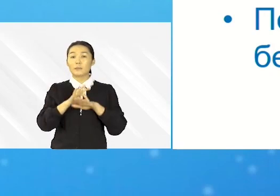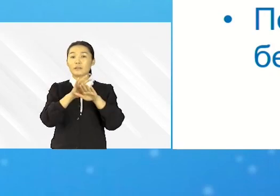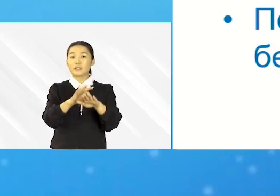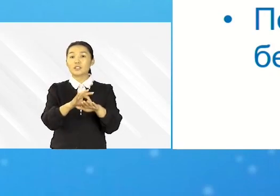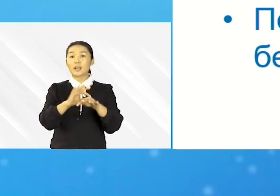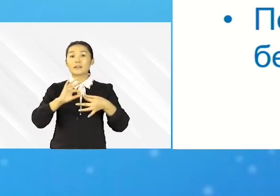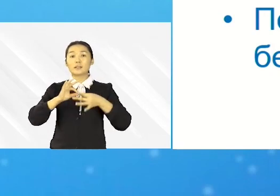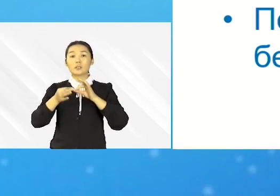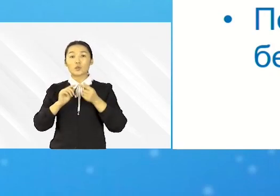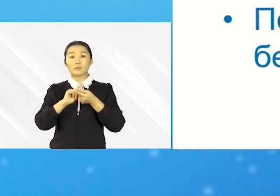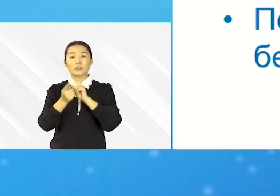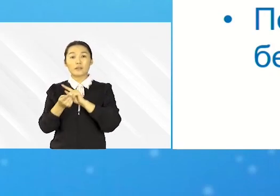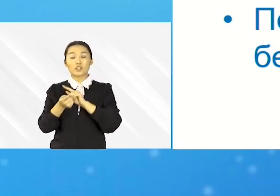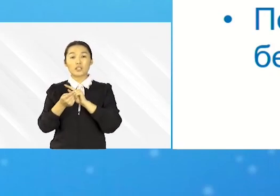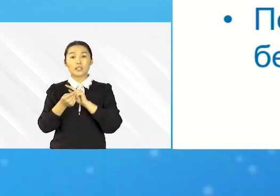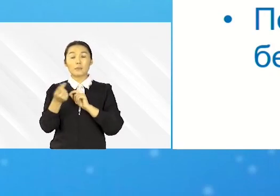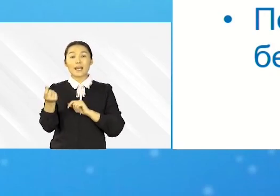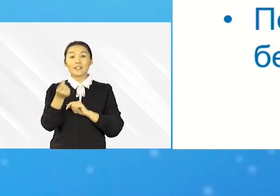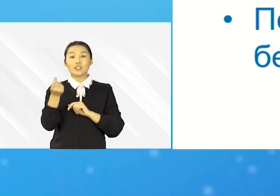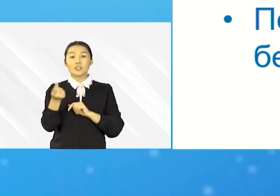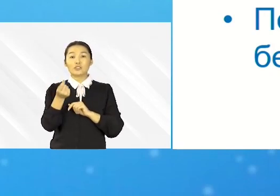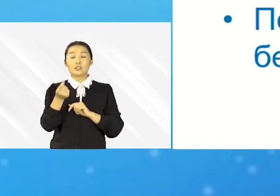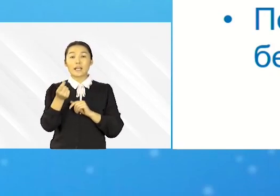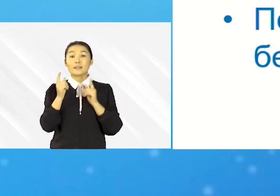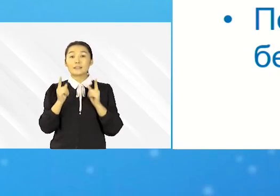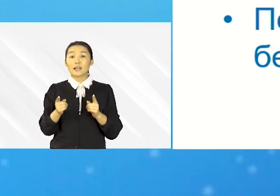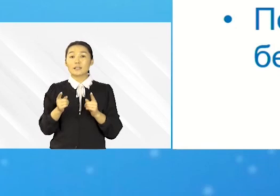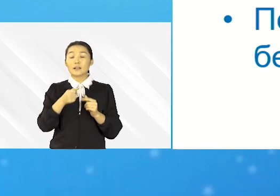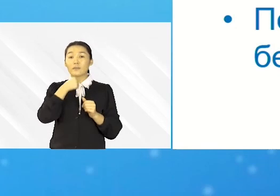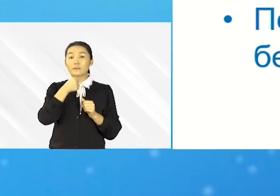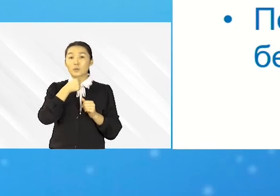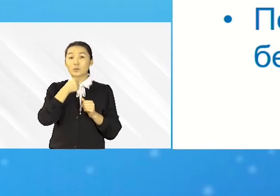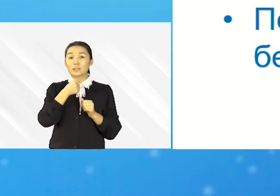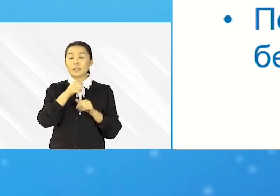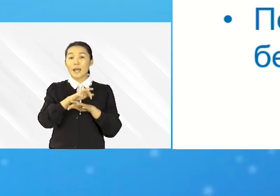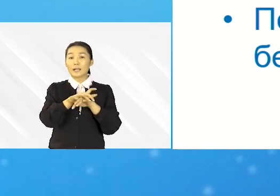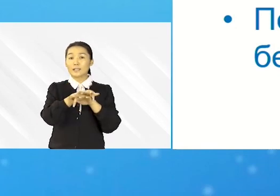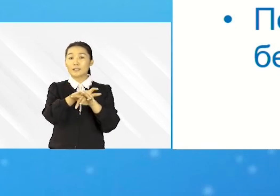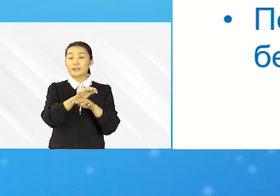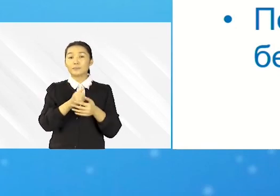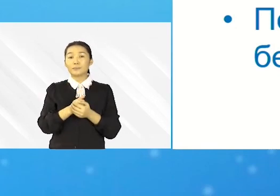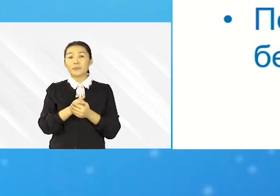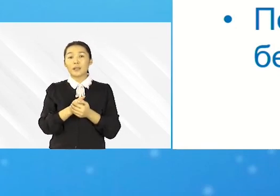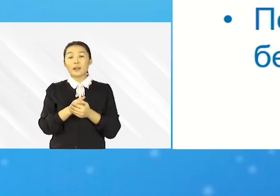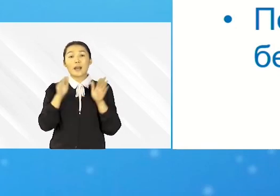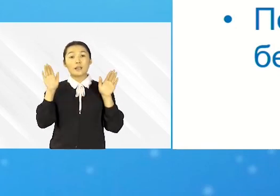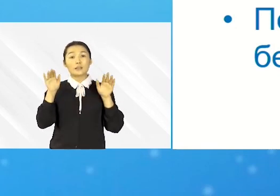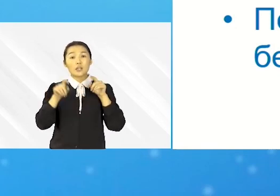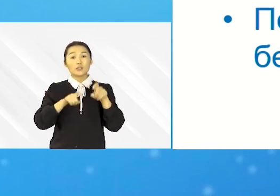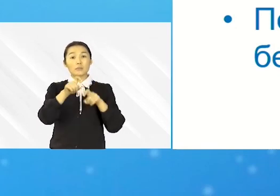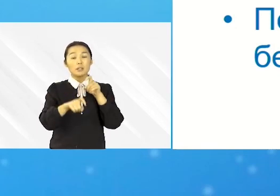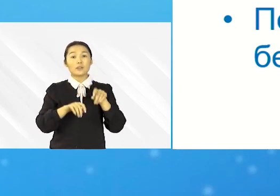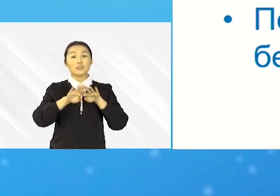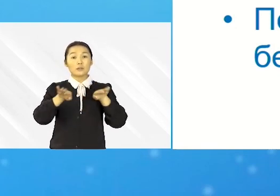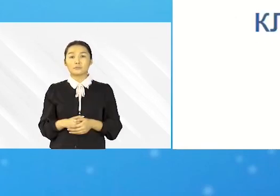превращением личиночной стадии во взрослый организм. По образу жизни встречаются летающие, бегающие, роющие,